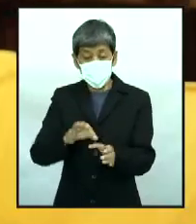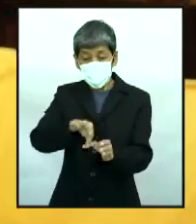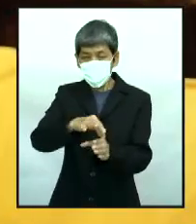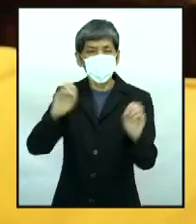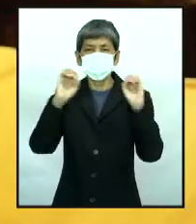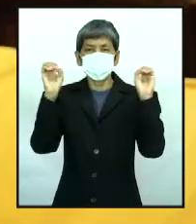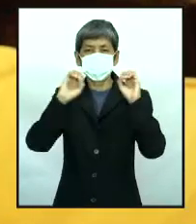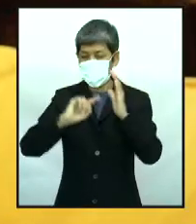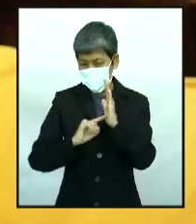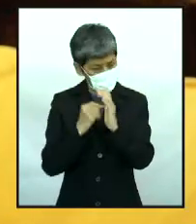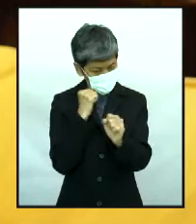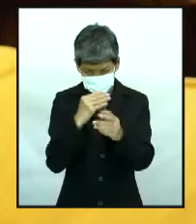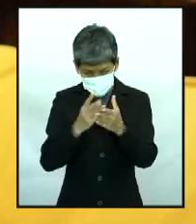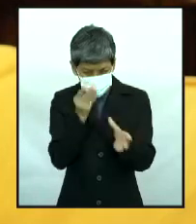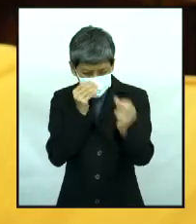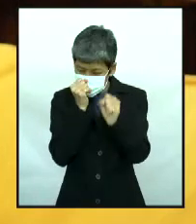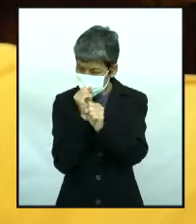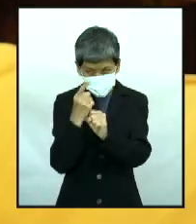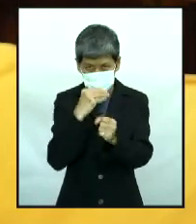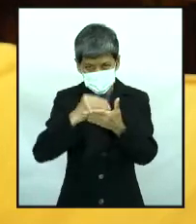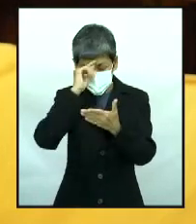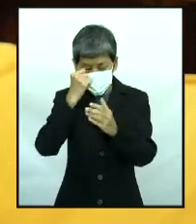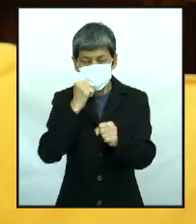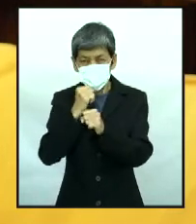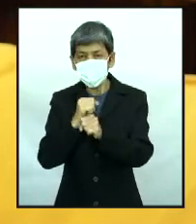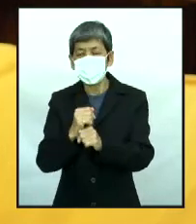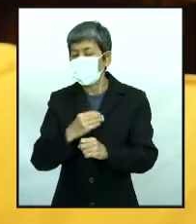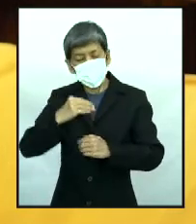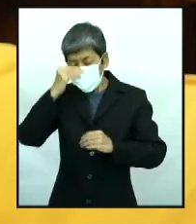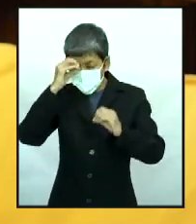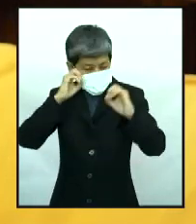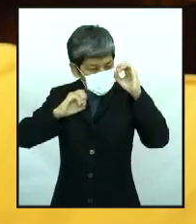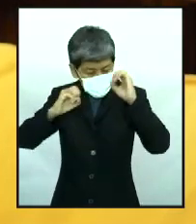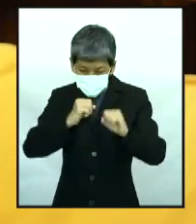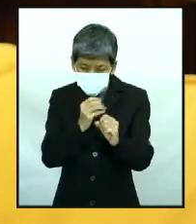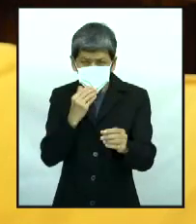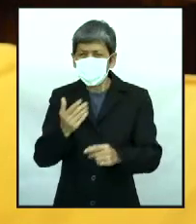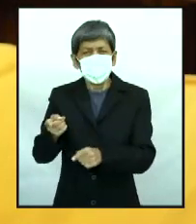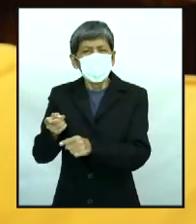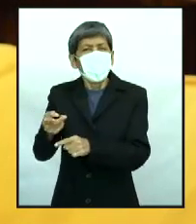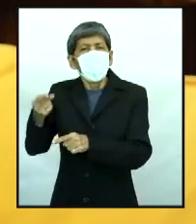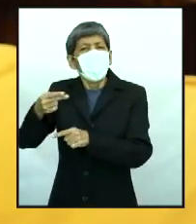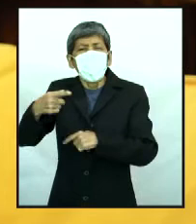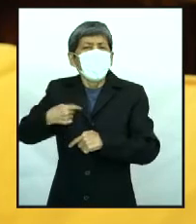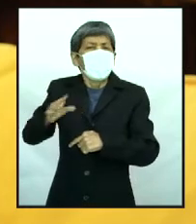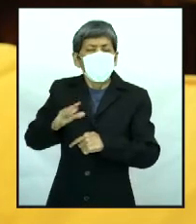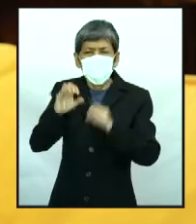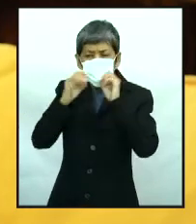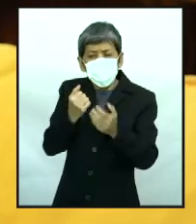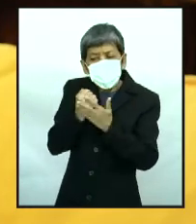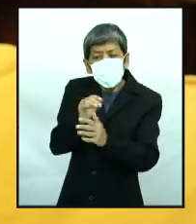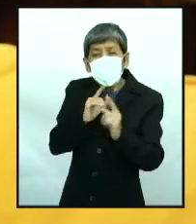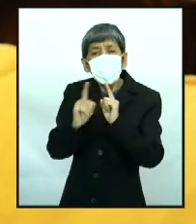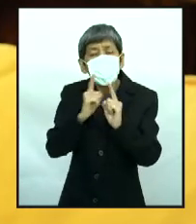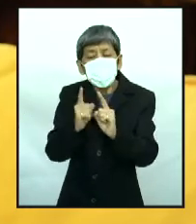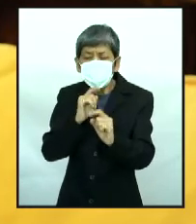เคยก็คือเริ่มต้นใหม่เลยเริ่มกันเองใหม่เลยตั้งแต่ศูนย์นะคะเขาก็ไม่ชอบแต่ว่าความที่ให้คุณครูช่วยสื่อ